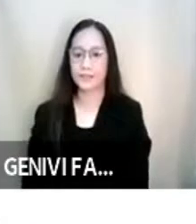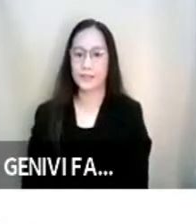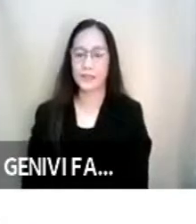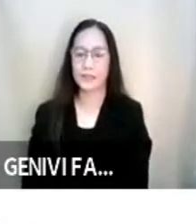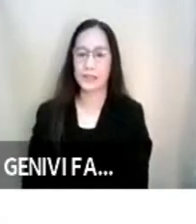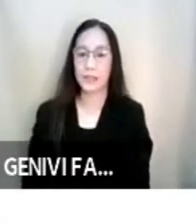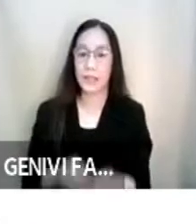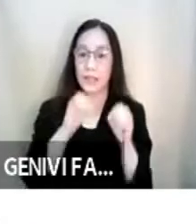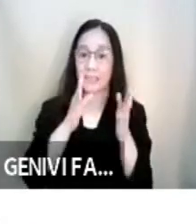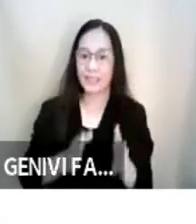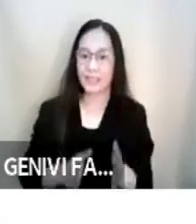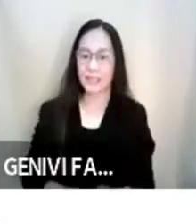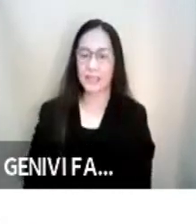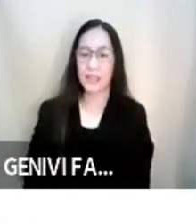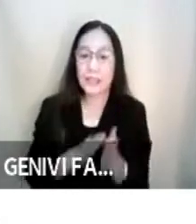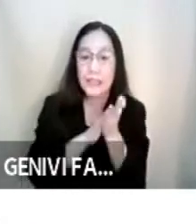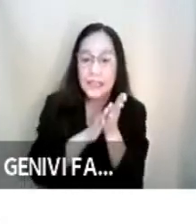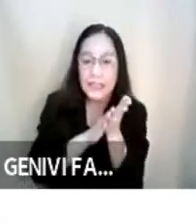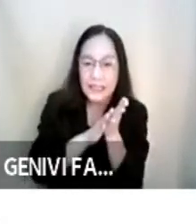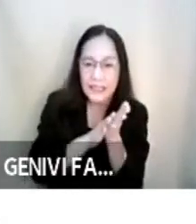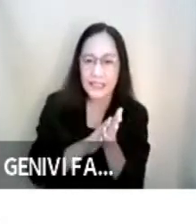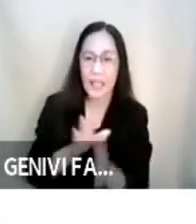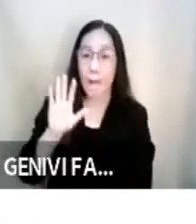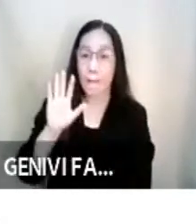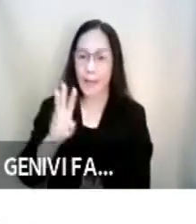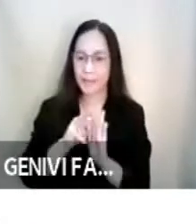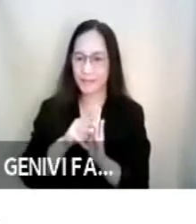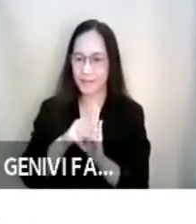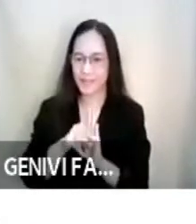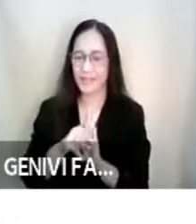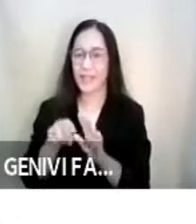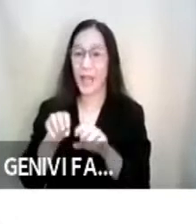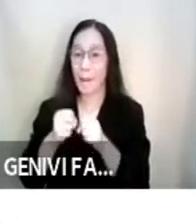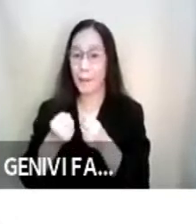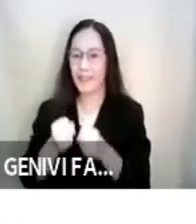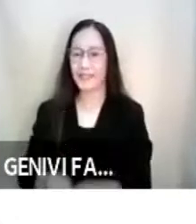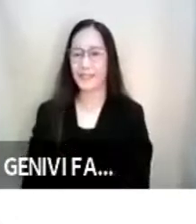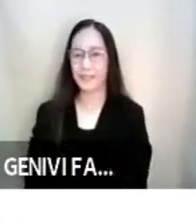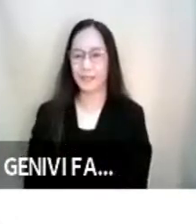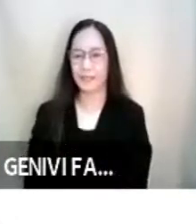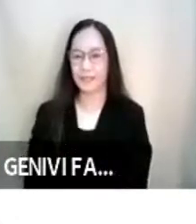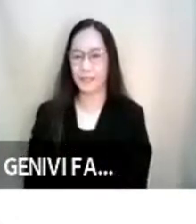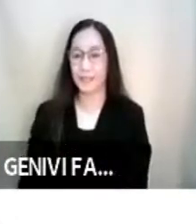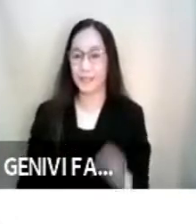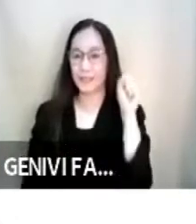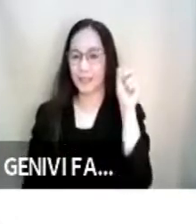Apo. Yes po. Can we have a 5-minute break po? Okay. Sige.